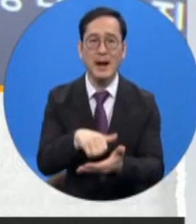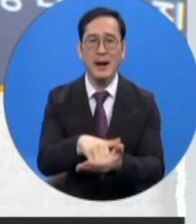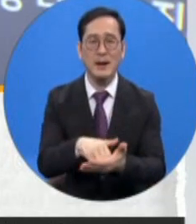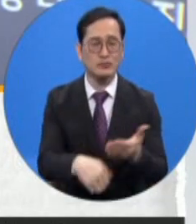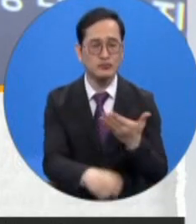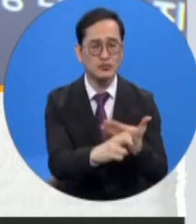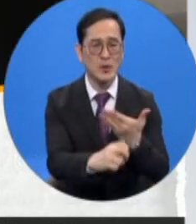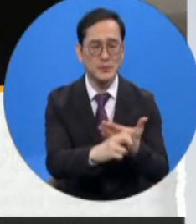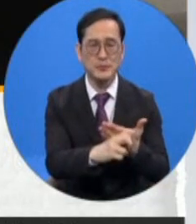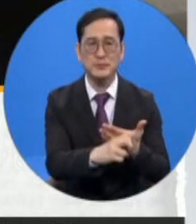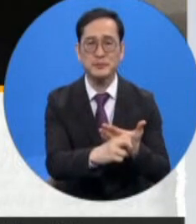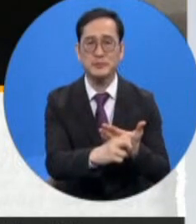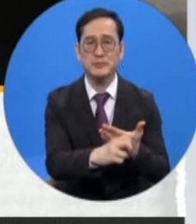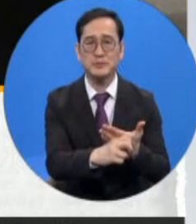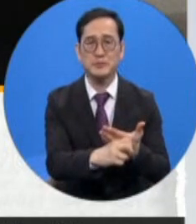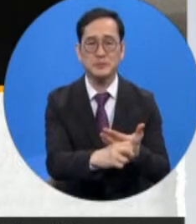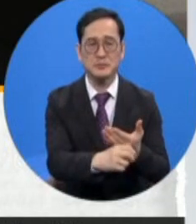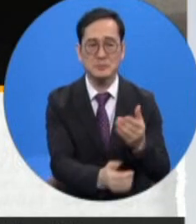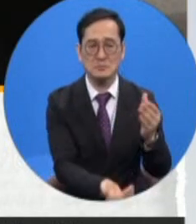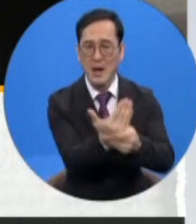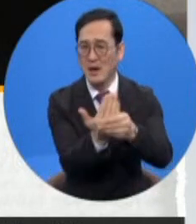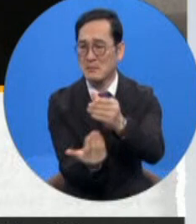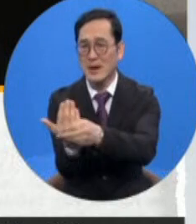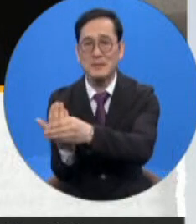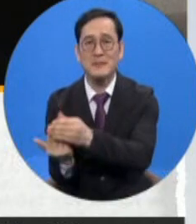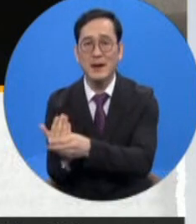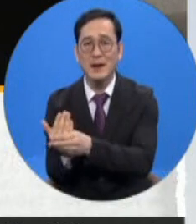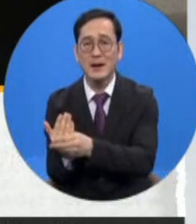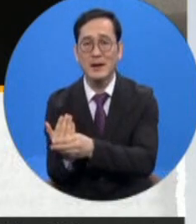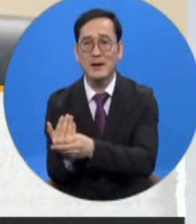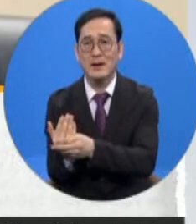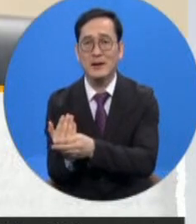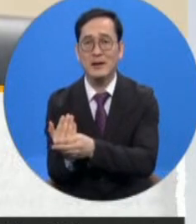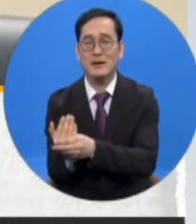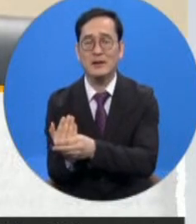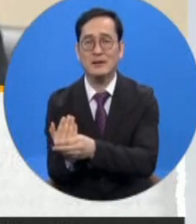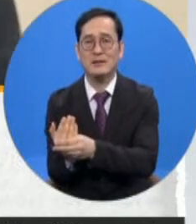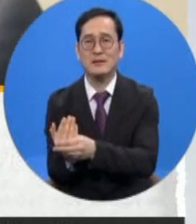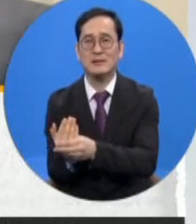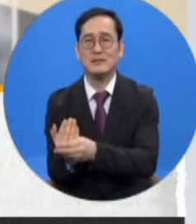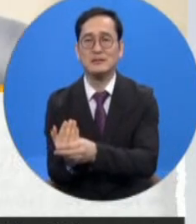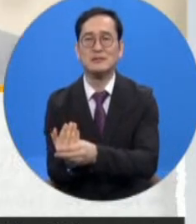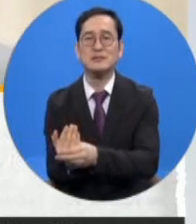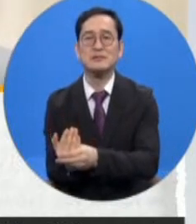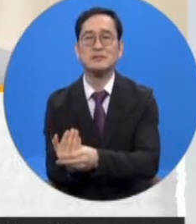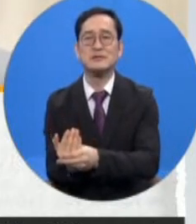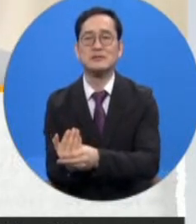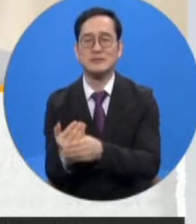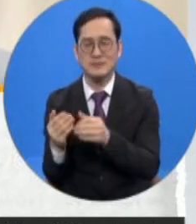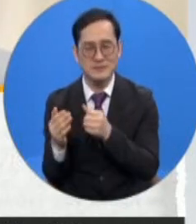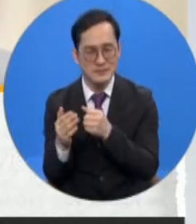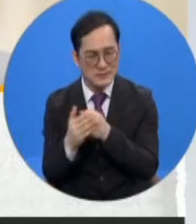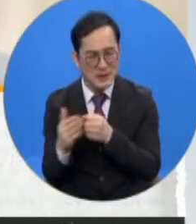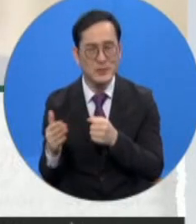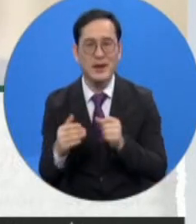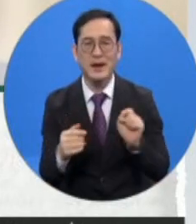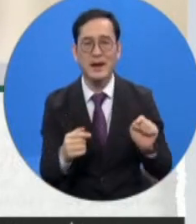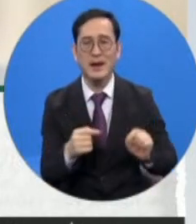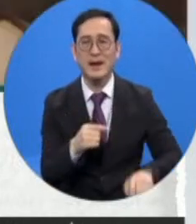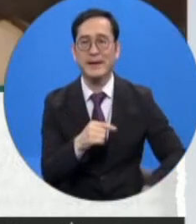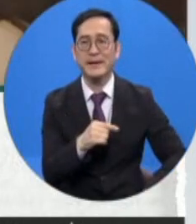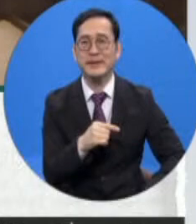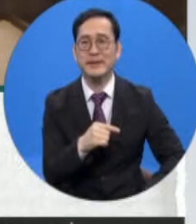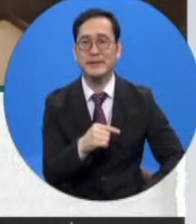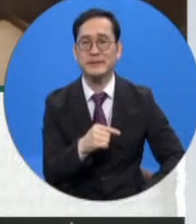의혹으로 또 문제에 대한 사실 확인으로 터져나오고 있기 때문에 이재명 후보의 대리 사과라든지 선대위 차원에서의